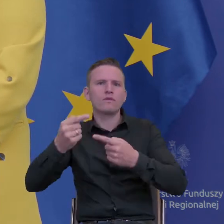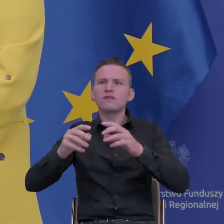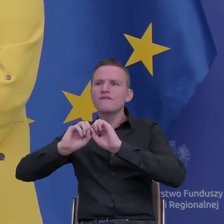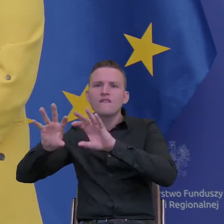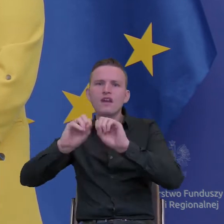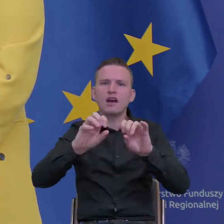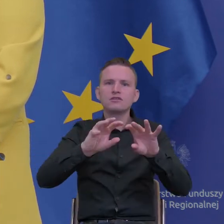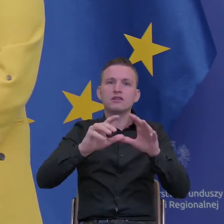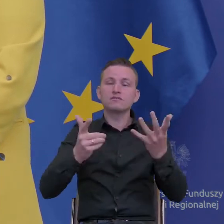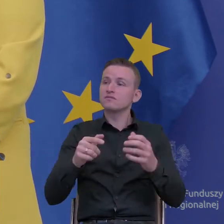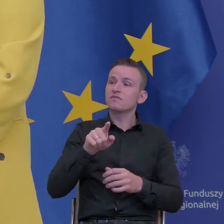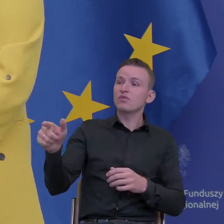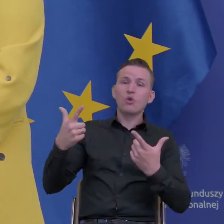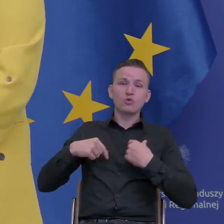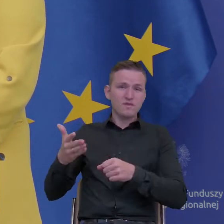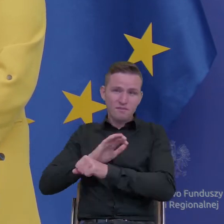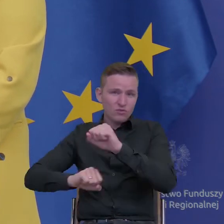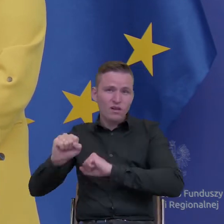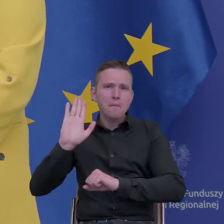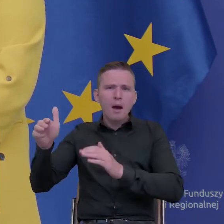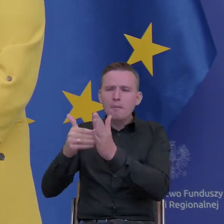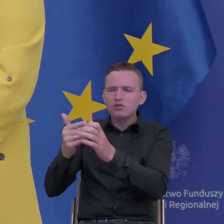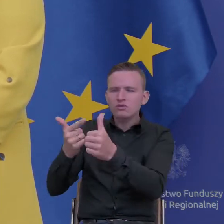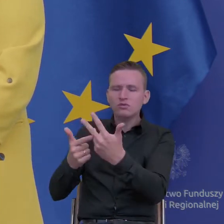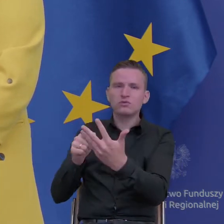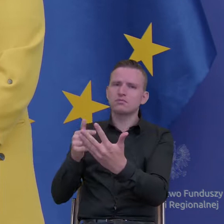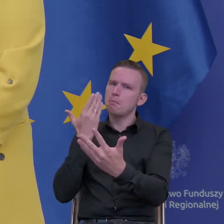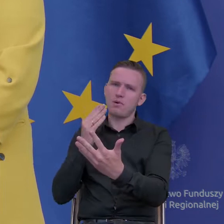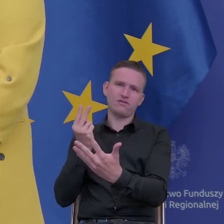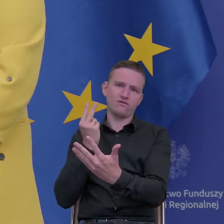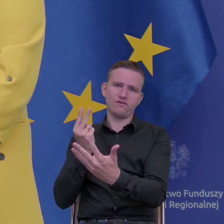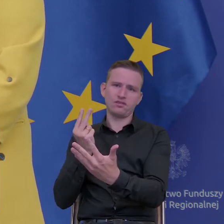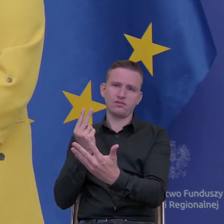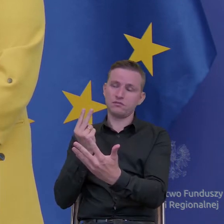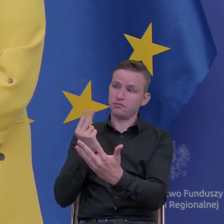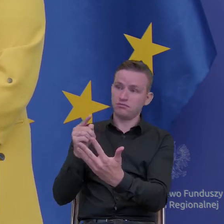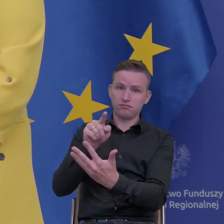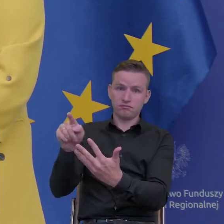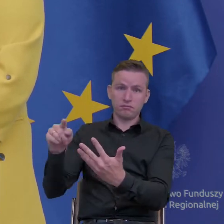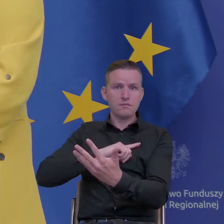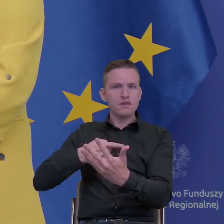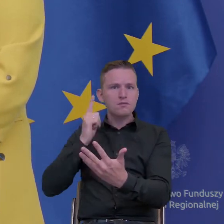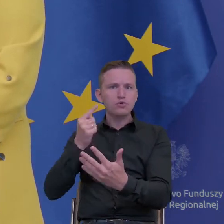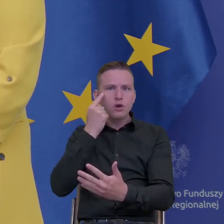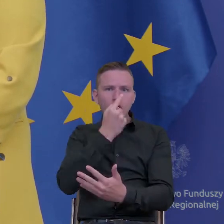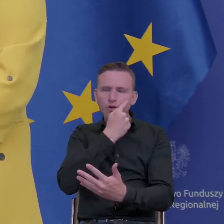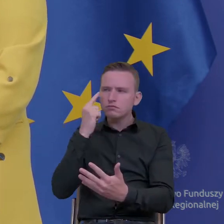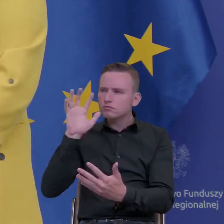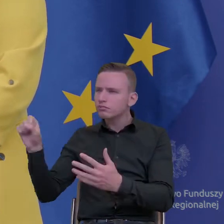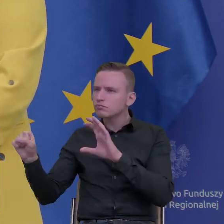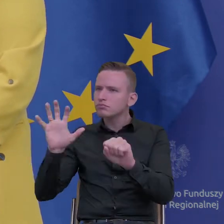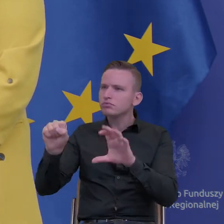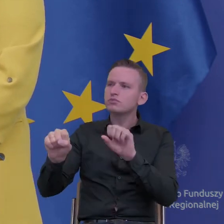bardzo często te osoby z niepełnosprawnościami nie potrzebują specjalnego traktowania. Chcą